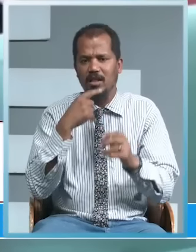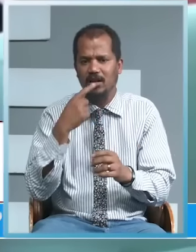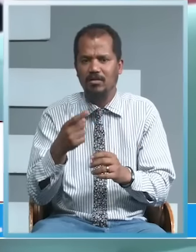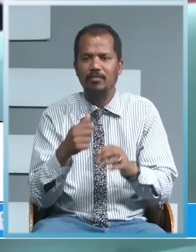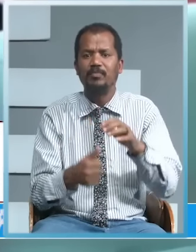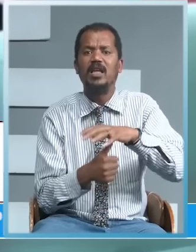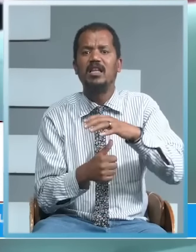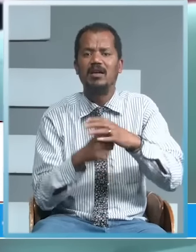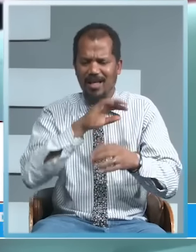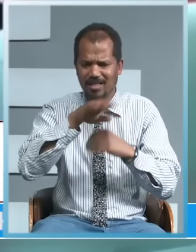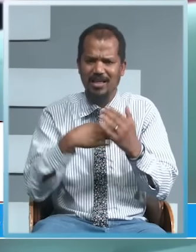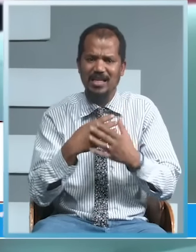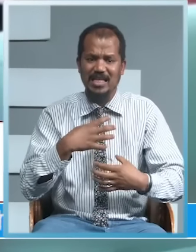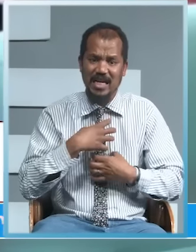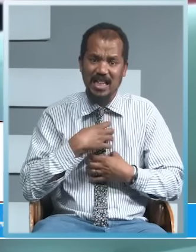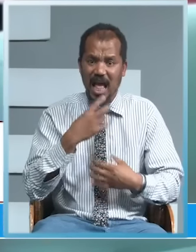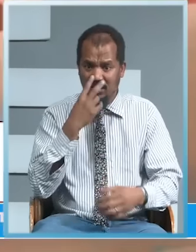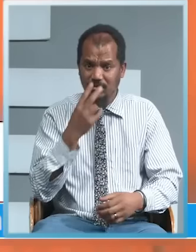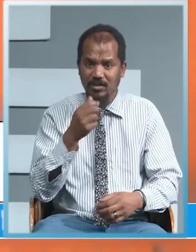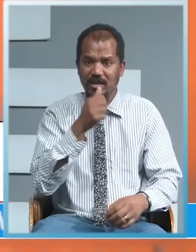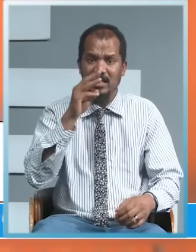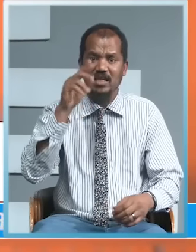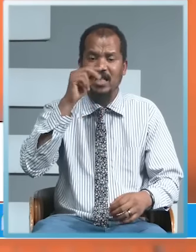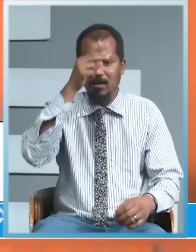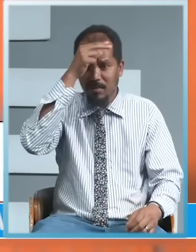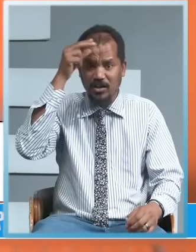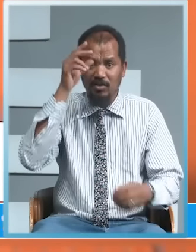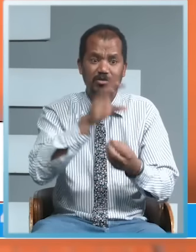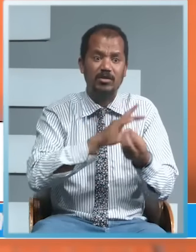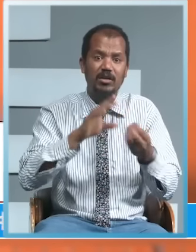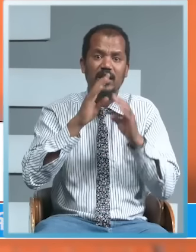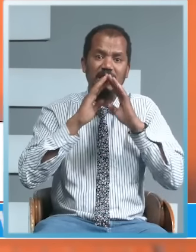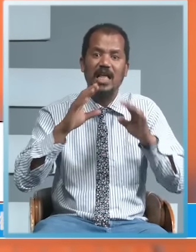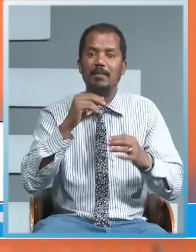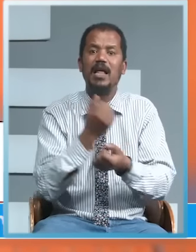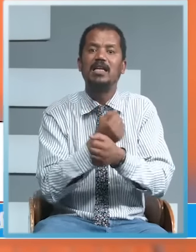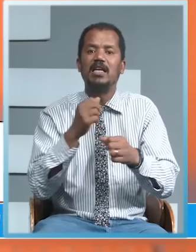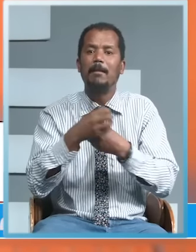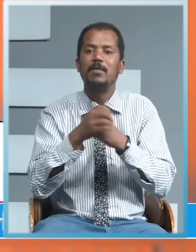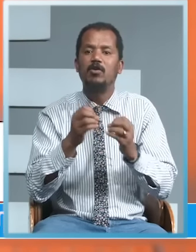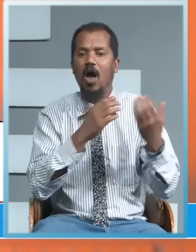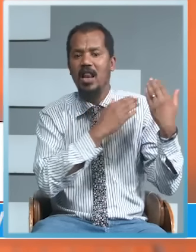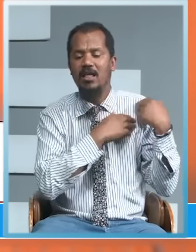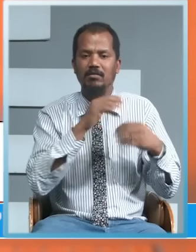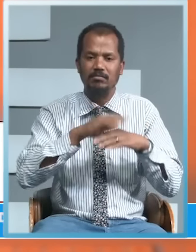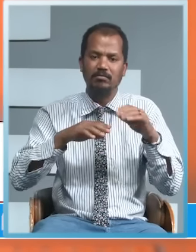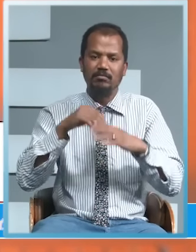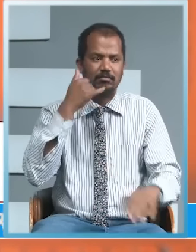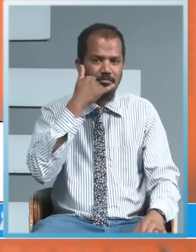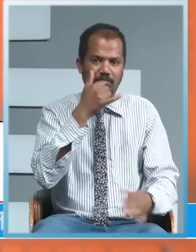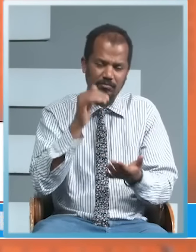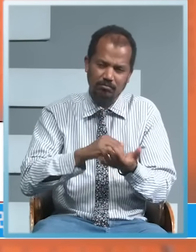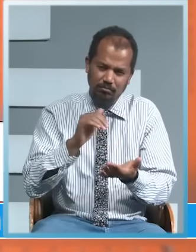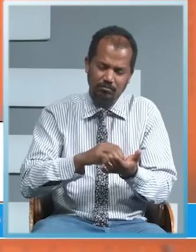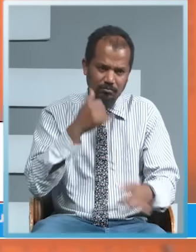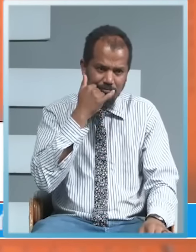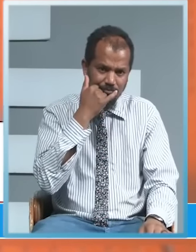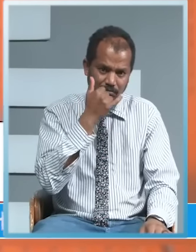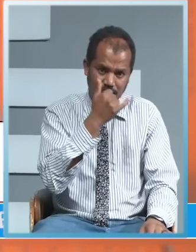ተናግረዋል። የሊቀመንበሩን አጠቃላይ ቅሬታ አስመልክቶ ኢሳት ለቤንሻንጉል ክልል ሰላምና ደህንነት ቢሮ ኃላፊ የእጅ ስልክ ላይ